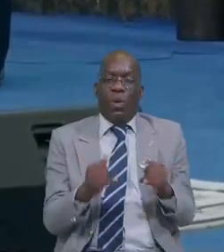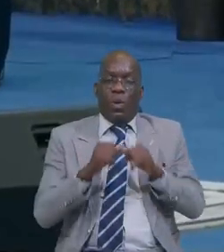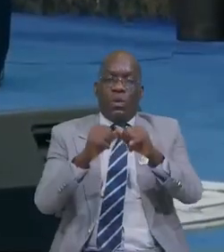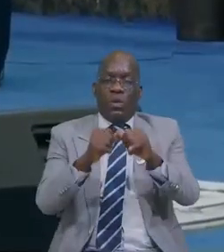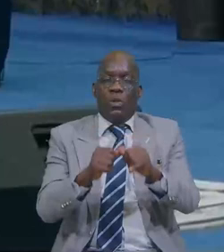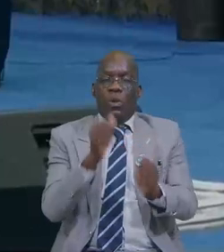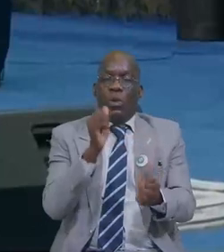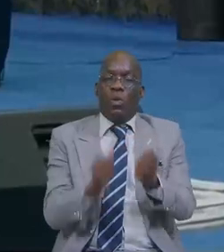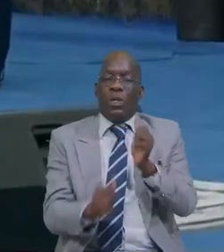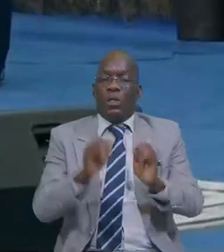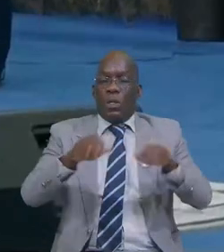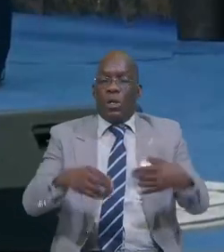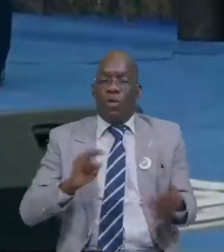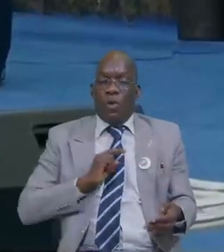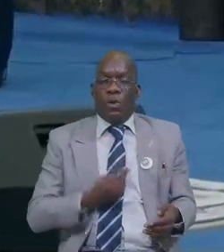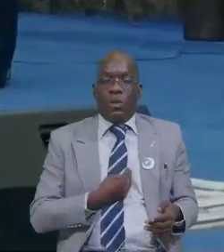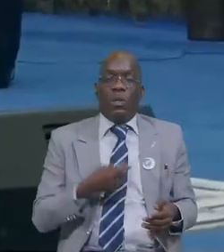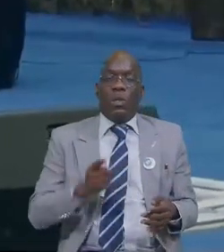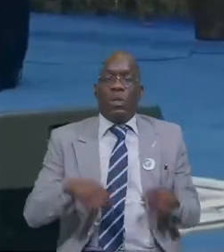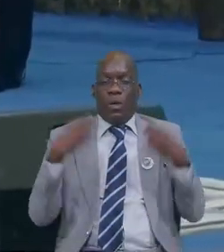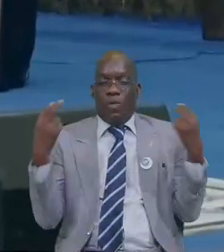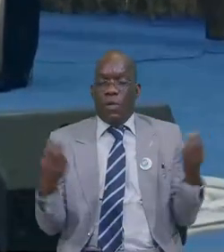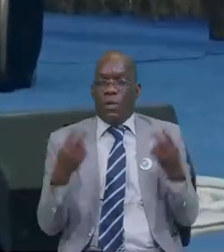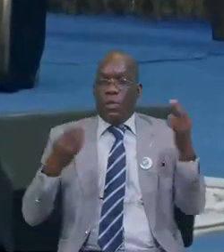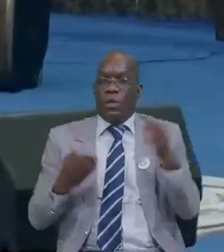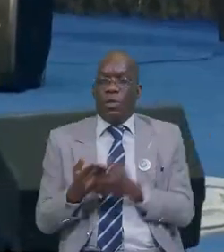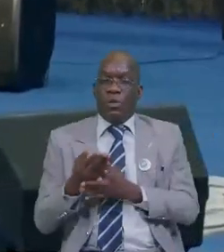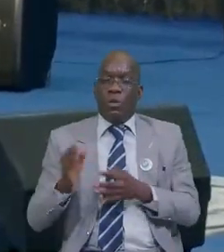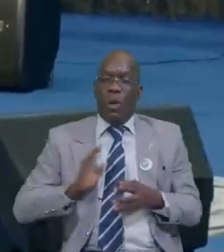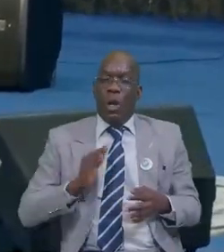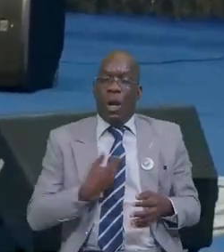donne continuellement, qui nous donne la victoire.